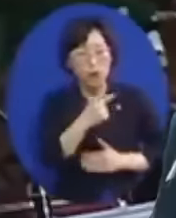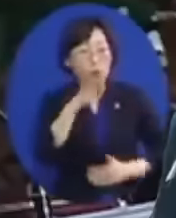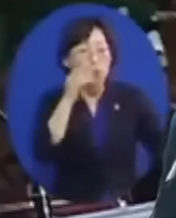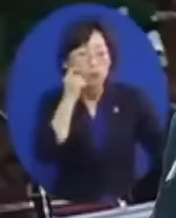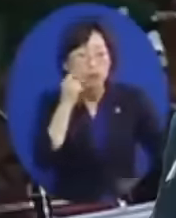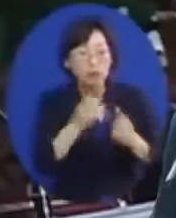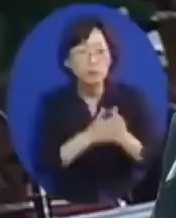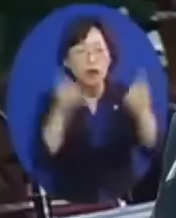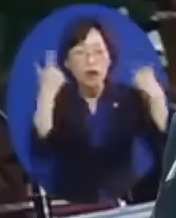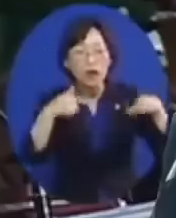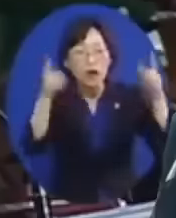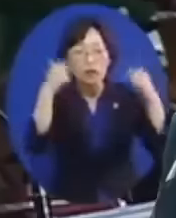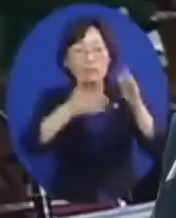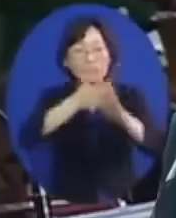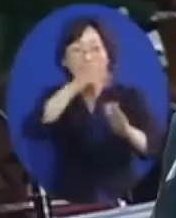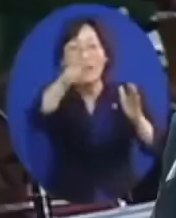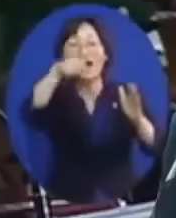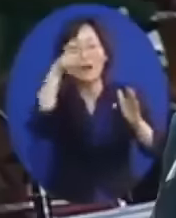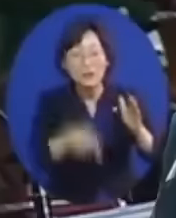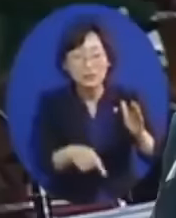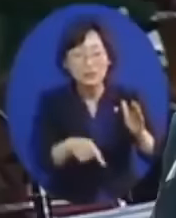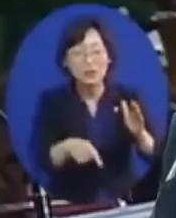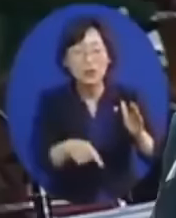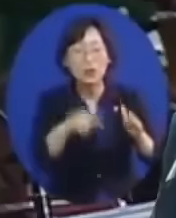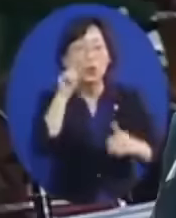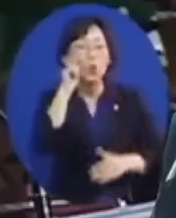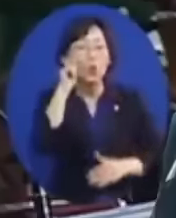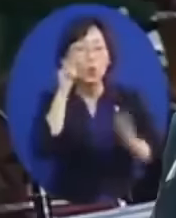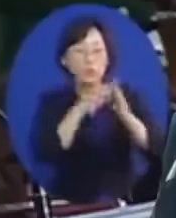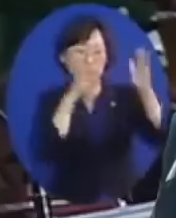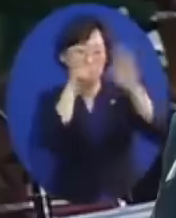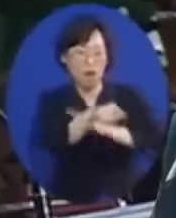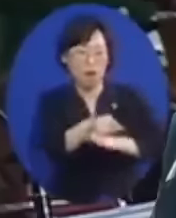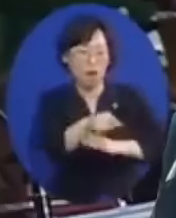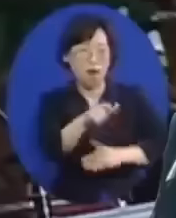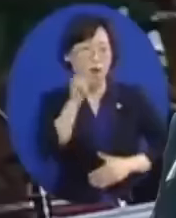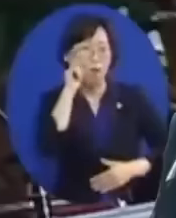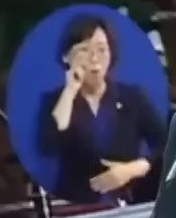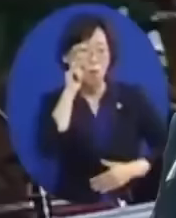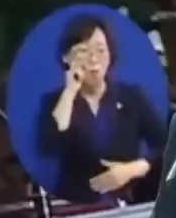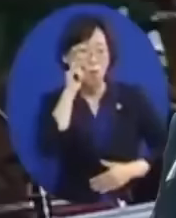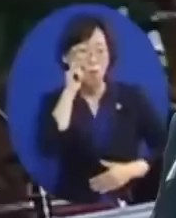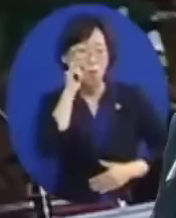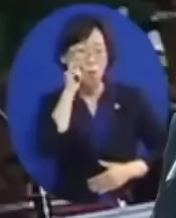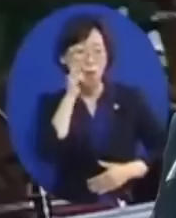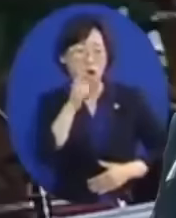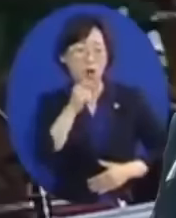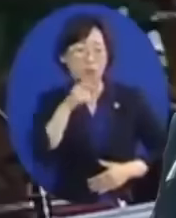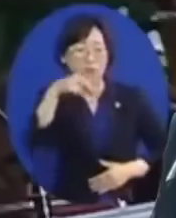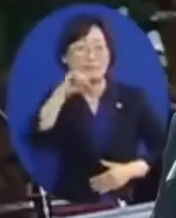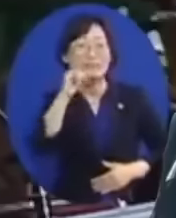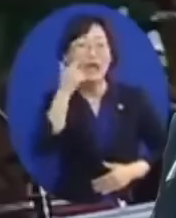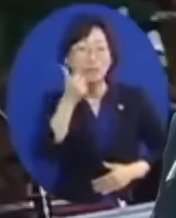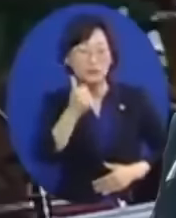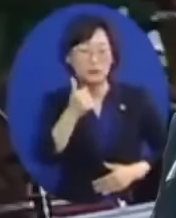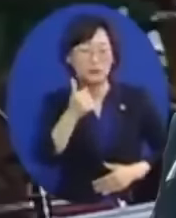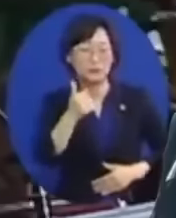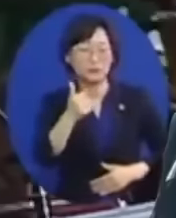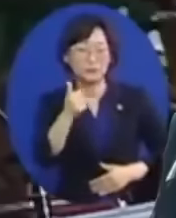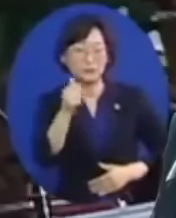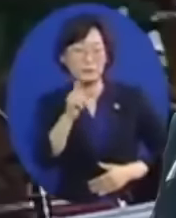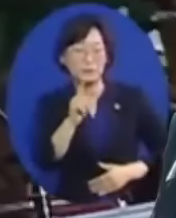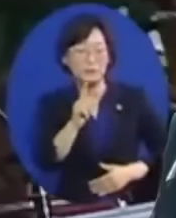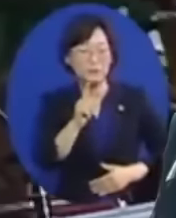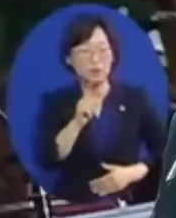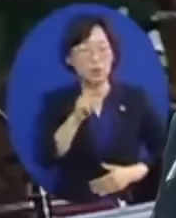항상 시내에 있는 우리 고모집에 갑니다. 고모 아버지가 굉장히 몸이 근실하고 튼튼하셨기 때문에 고모 아버지 나 집에